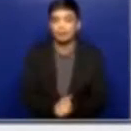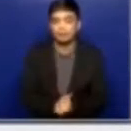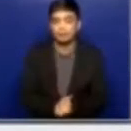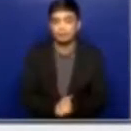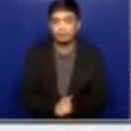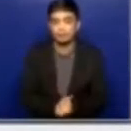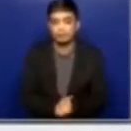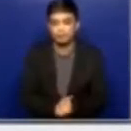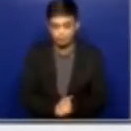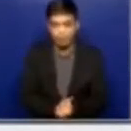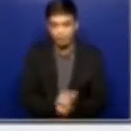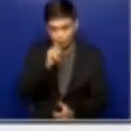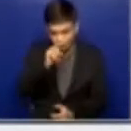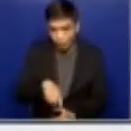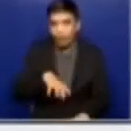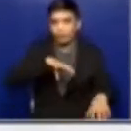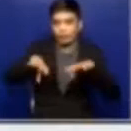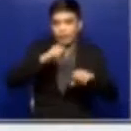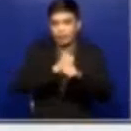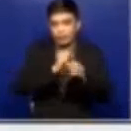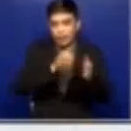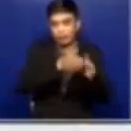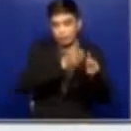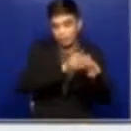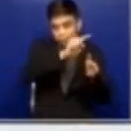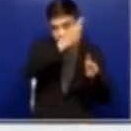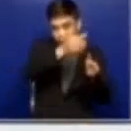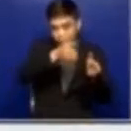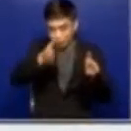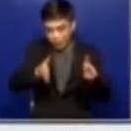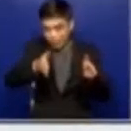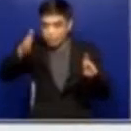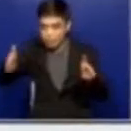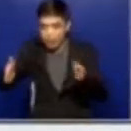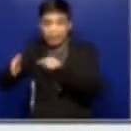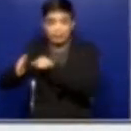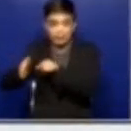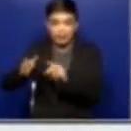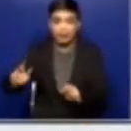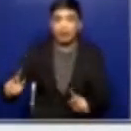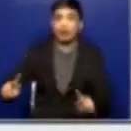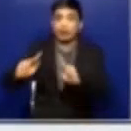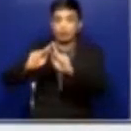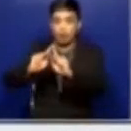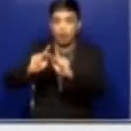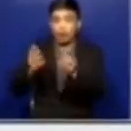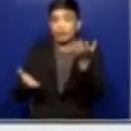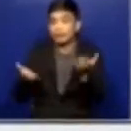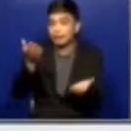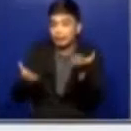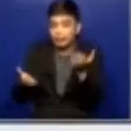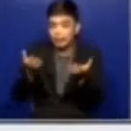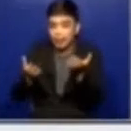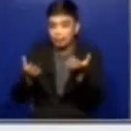ครับท่านประธานอย่างนี้ต้องดำเนินการและปลายน้ำนะครับกระทรวงยุติธรรมปัญหาของกระทรวงยุติธรรมไม่ว่ากรมราชทัณฑ์ที่มันเกิดขึ้น